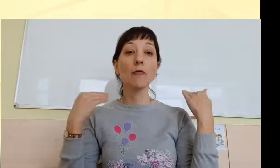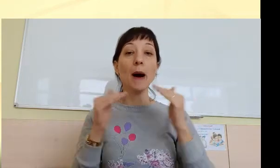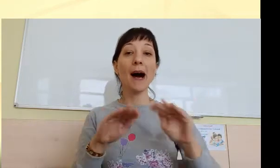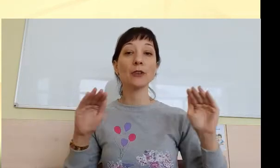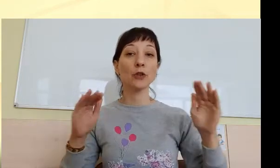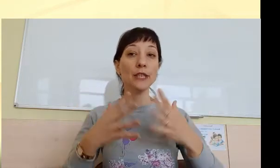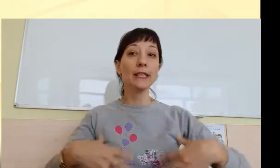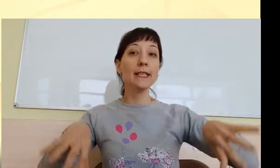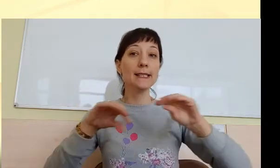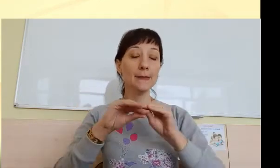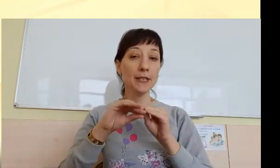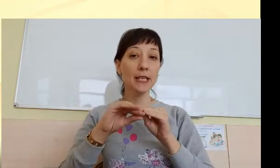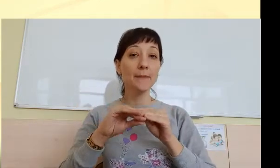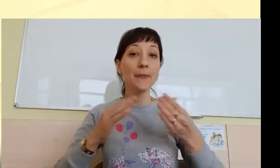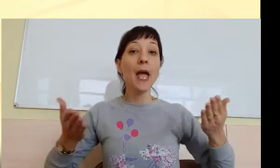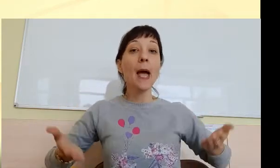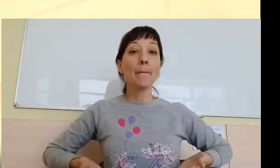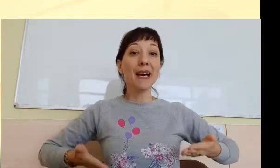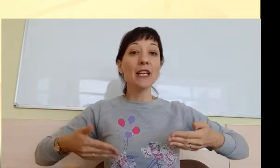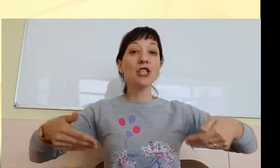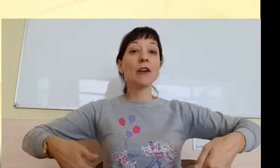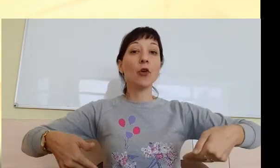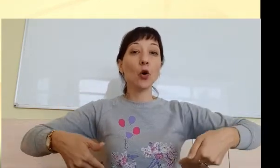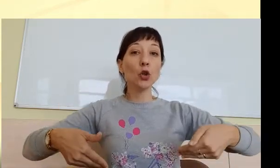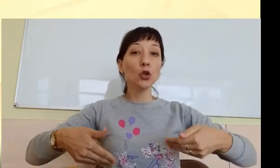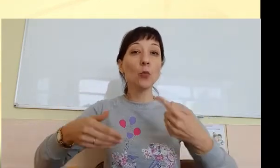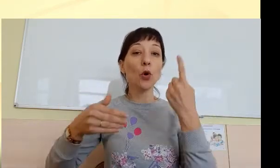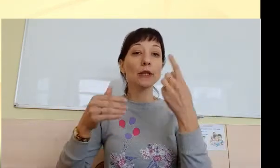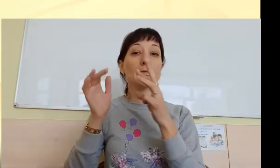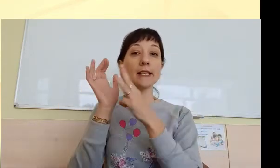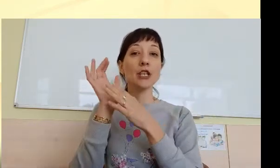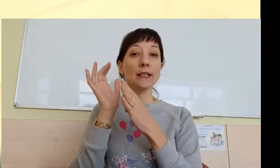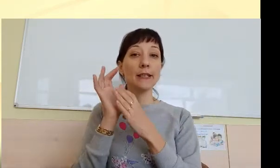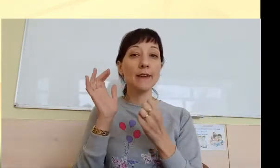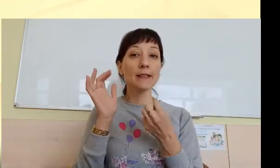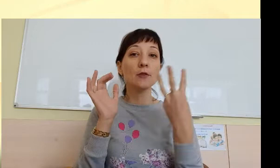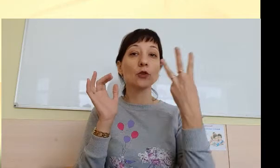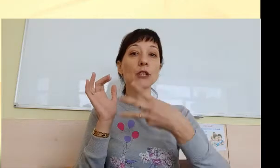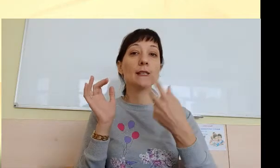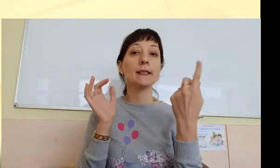Черкащині в багатодітній сім'ї. Пережив Голодомор